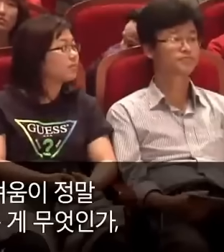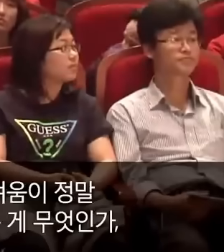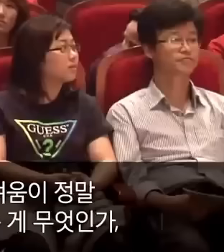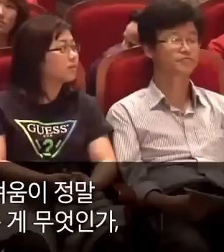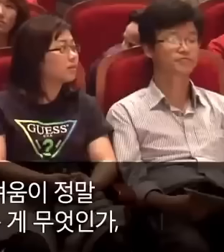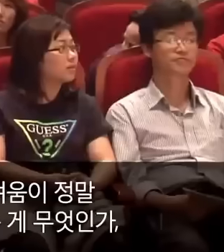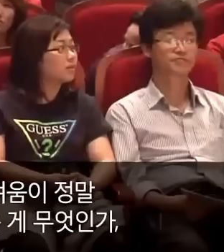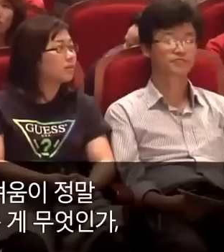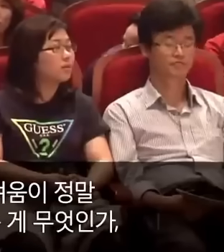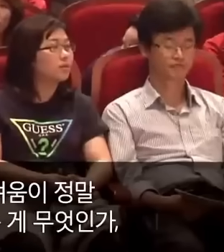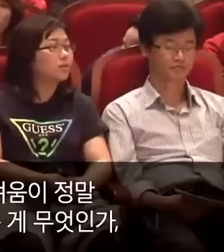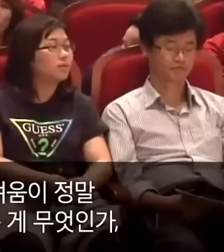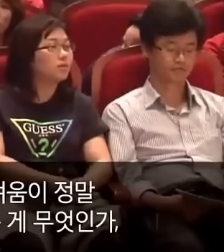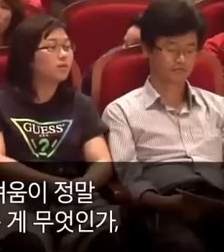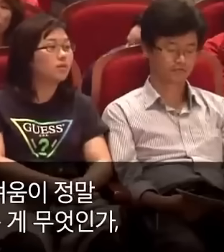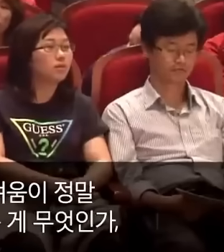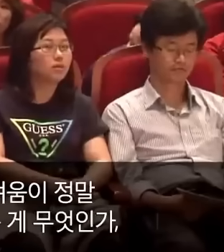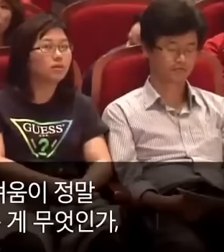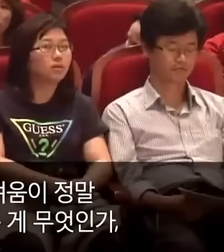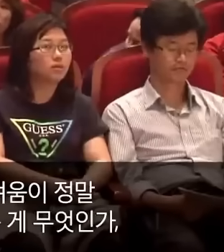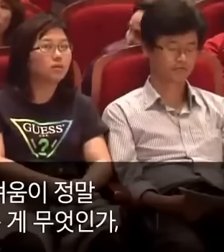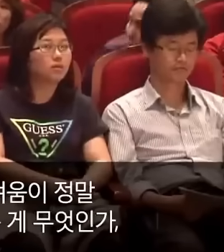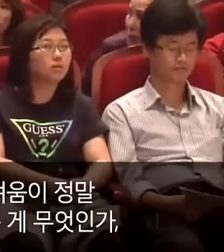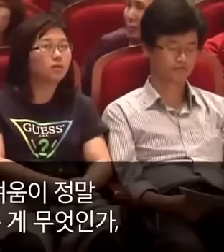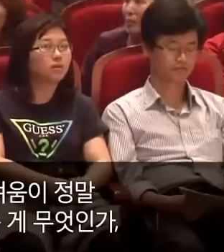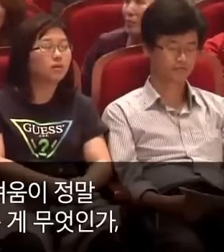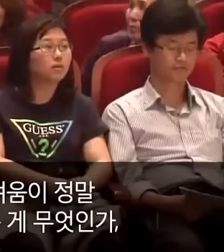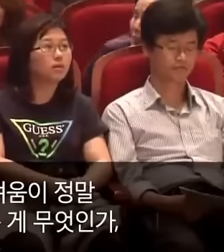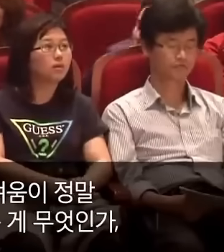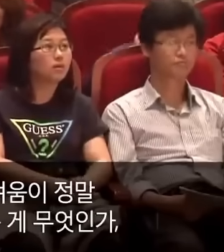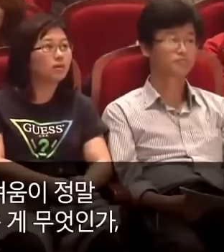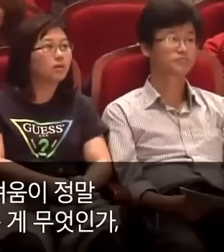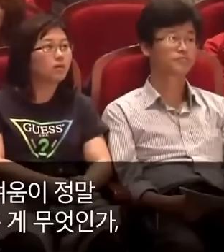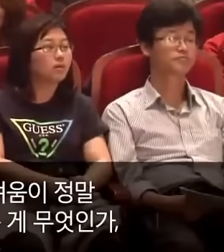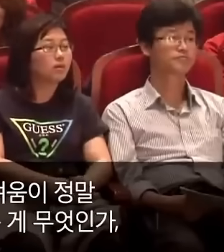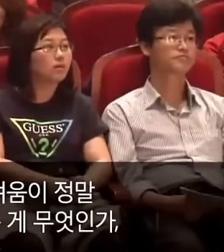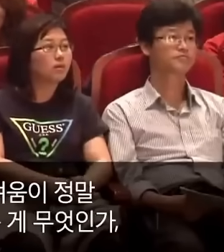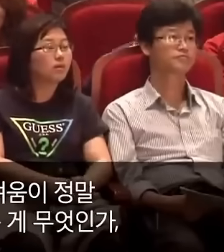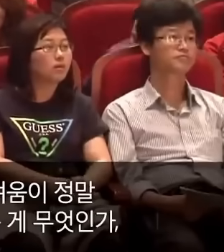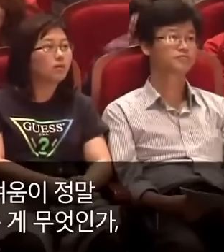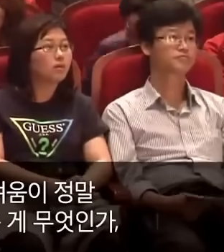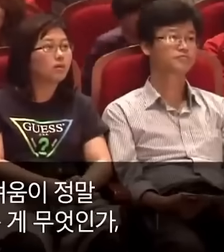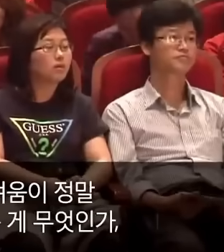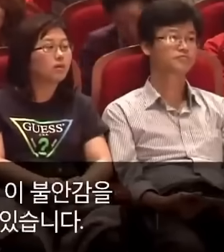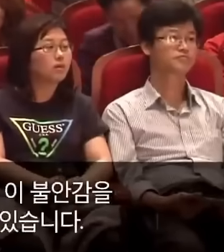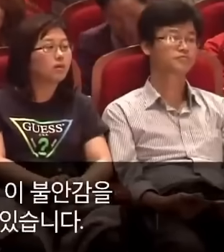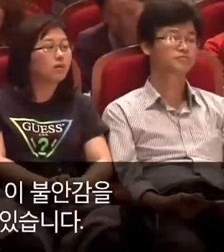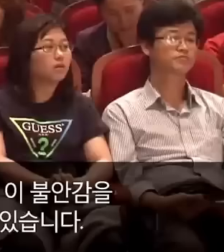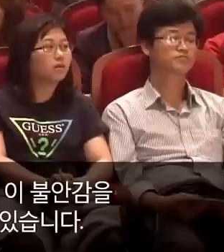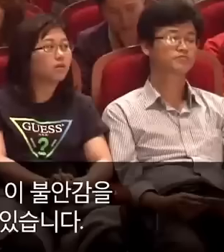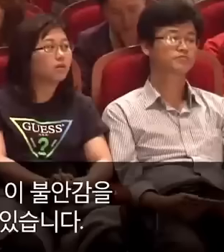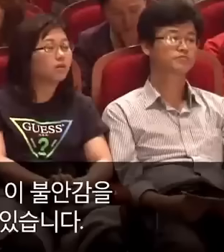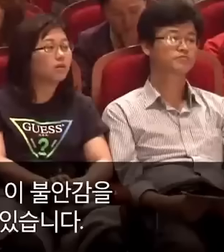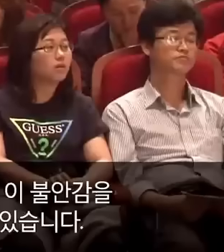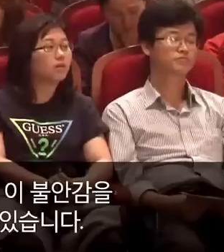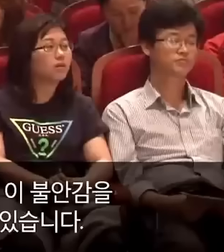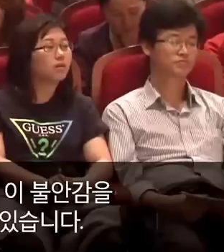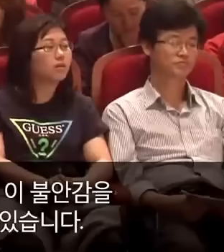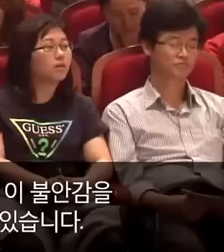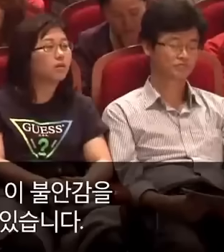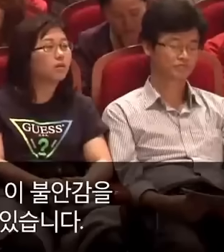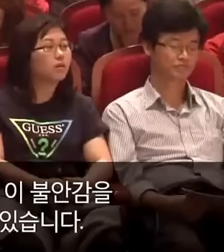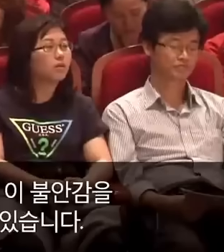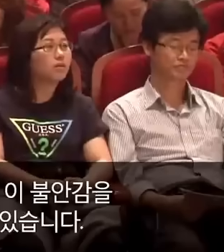네. 그래서 그 불안감이 들 때마다 도대체 사는 게 무엇인가 그렇게 슬프기도 하고요.